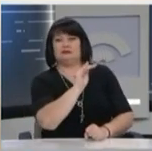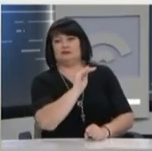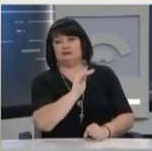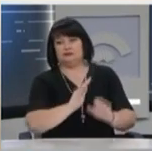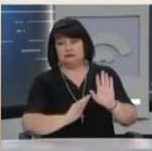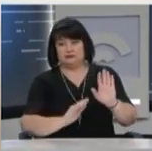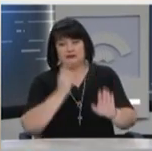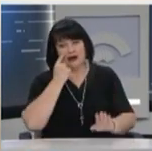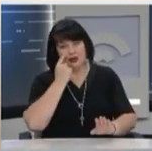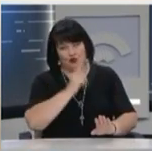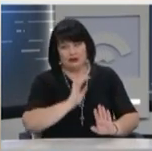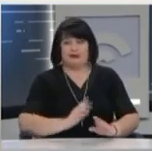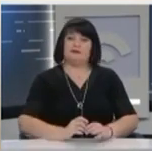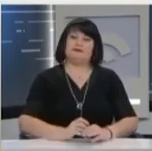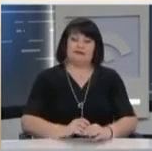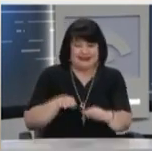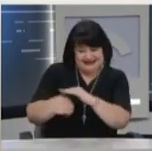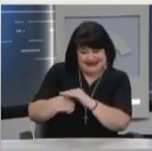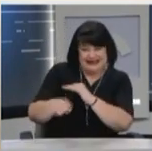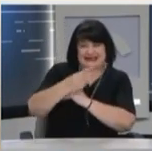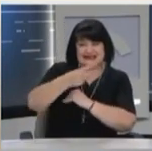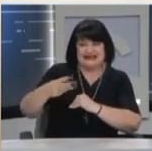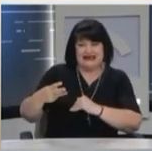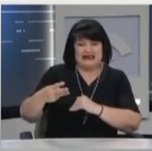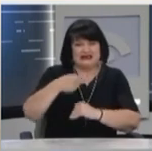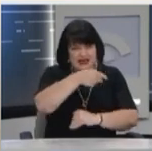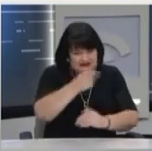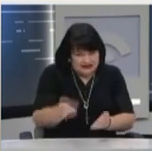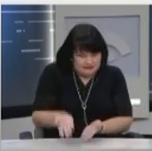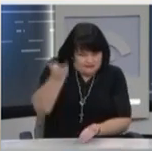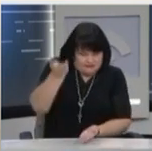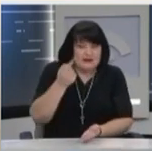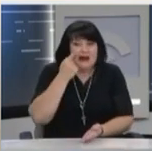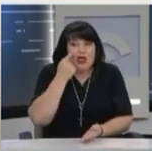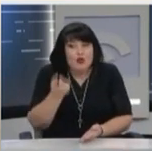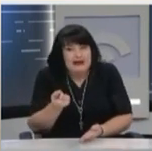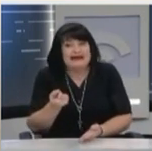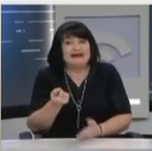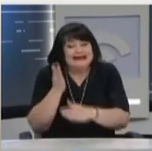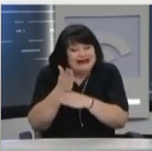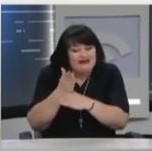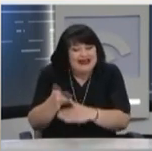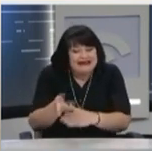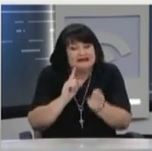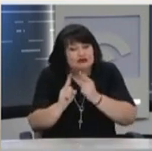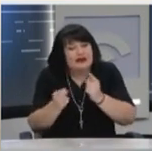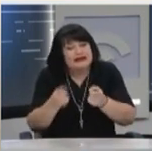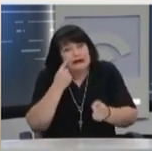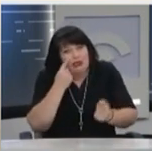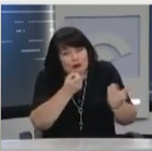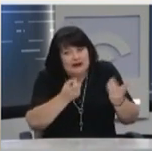κρυμμένη σε συντάρια του πρόεδρου του ΣΥΡΙΖΑ. Την έχει από κάτω. Εύχομαι να τη βγάλετε πιο πάνω εσείς τώρα για να δούμε τελικά τι είχε γίνει. Και το λέω αυτό